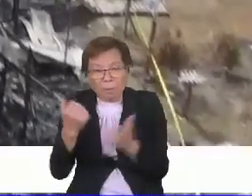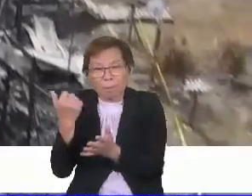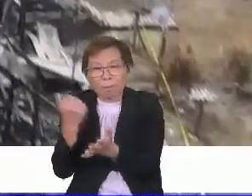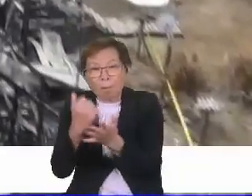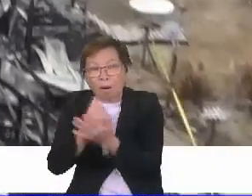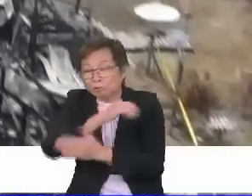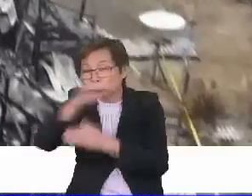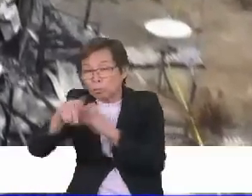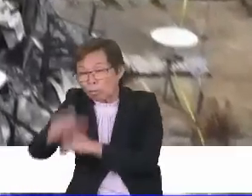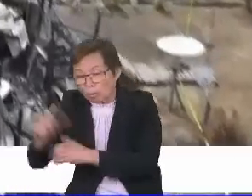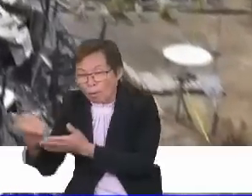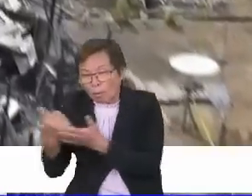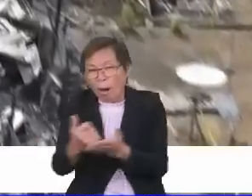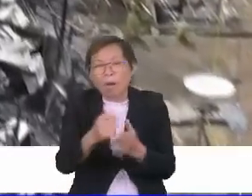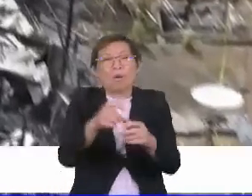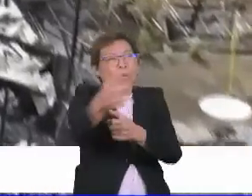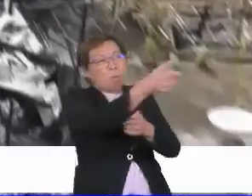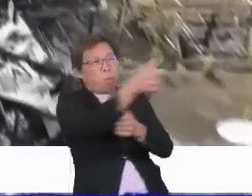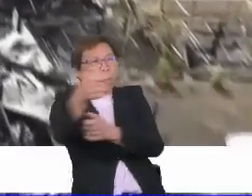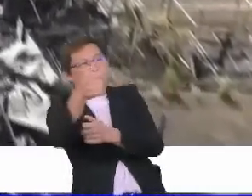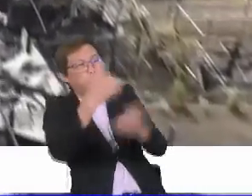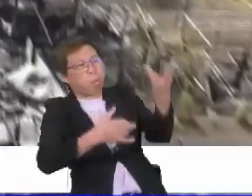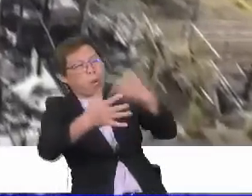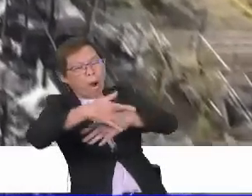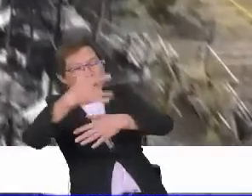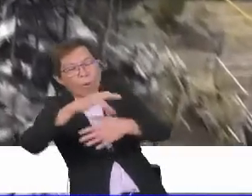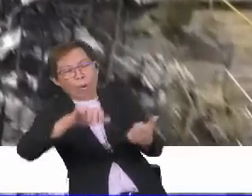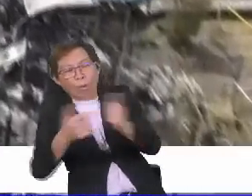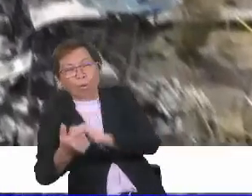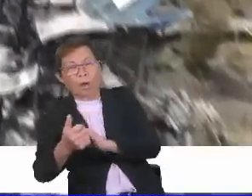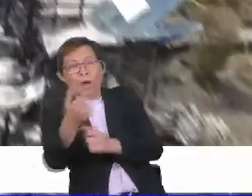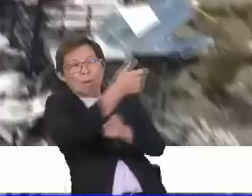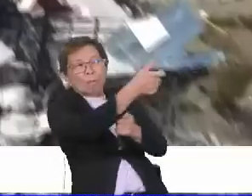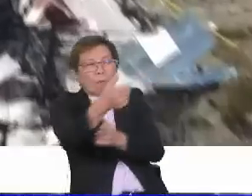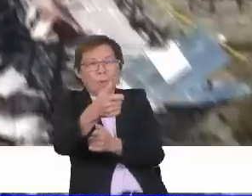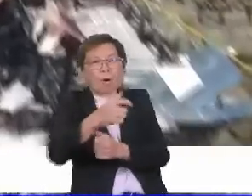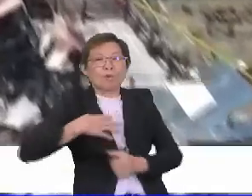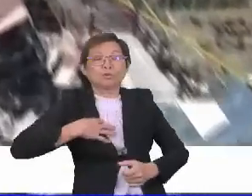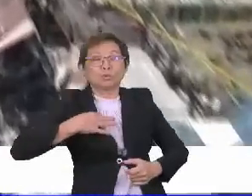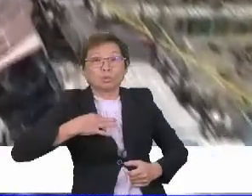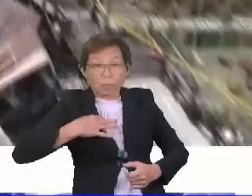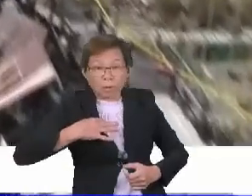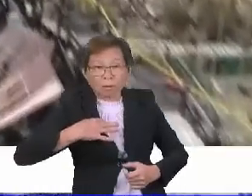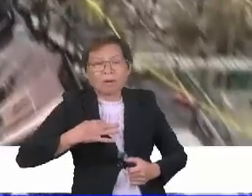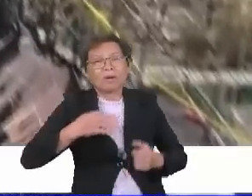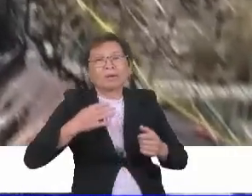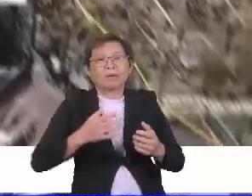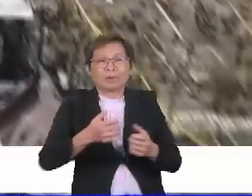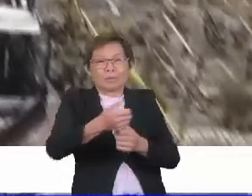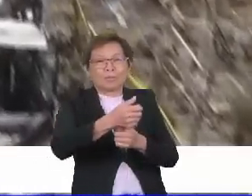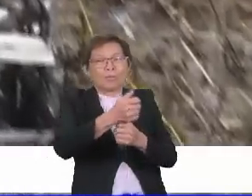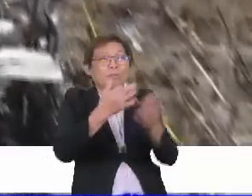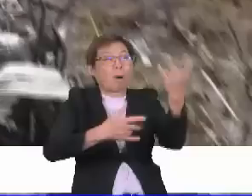bantuan semua penduduk usaha pemadaman api awal oleh pihak pasukan bombas karya Uma Daro berjaya